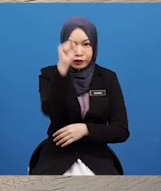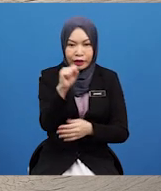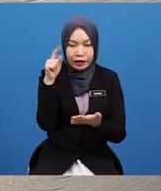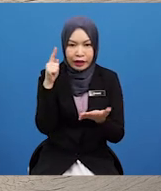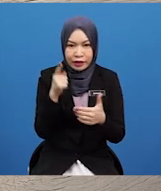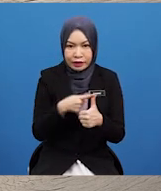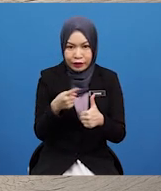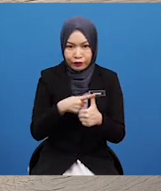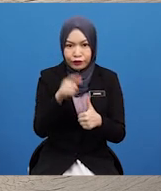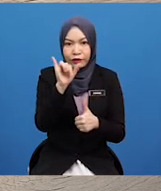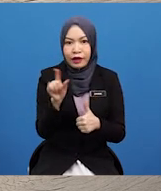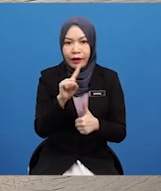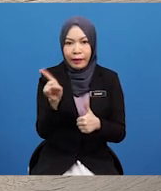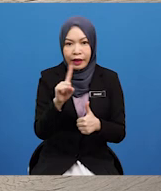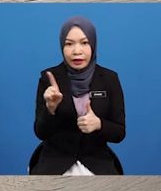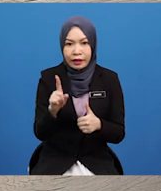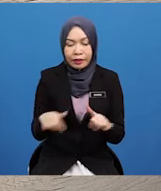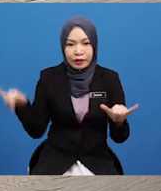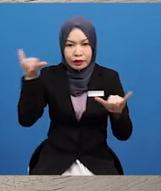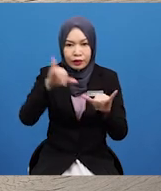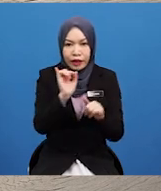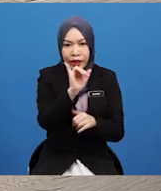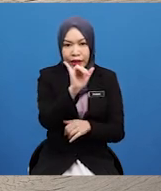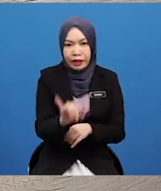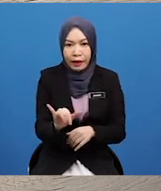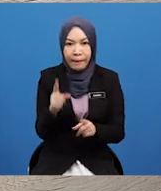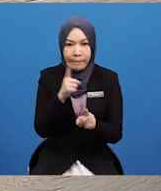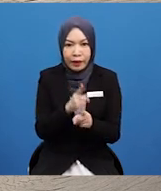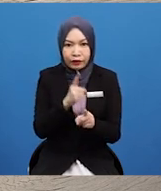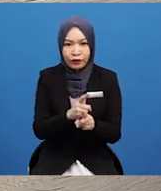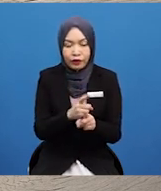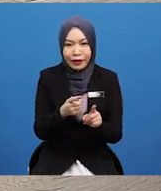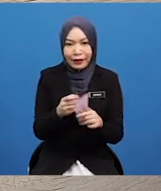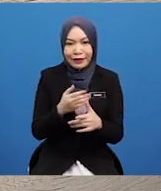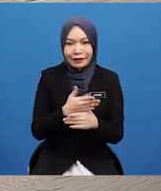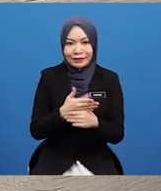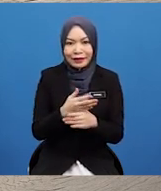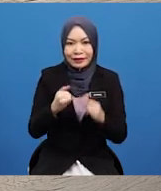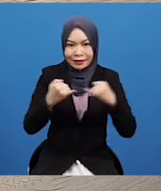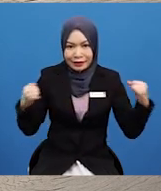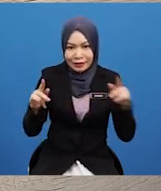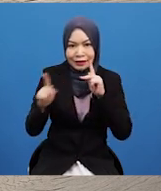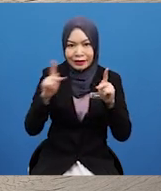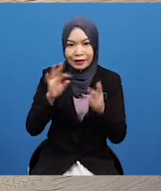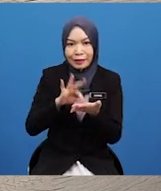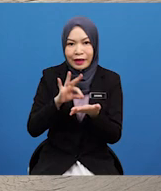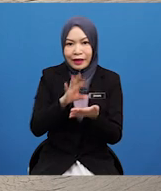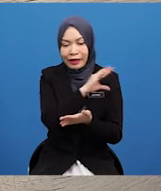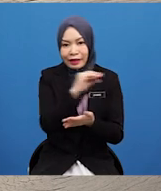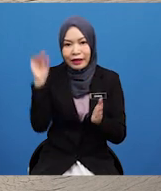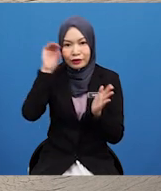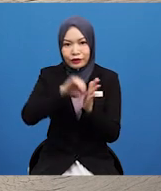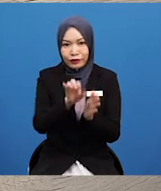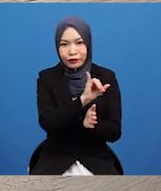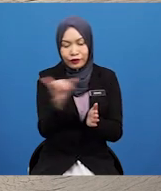Yang manakah padanan yang betul antara jenis kata bilangan dengan contohnya? Tugasan